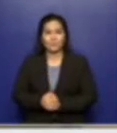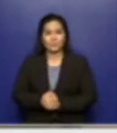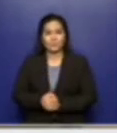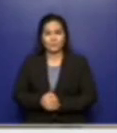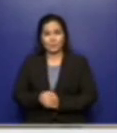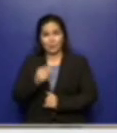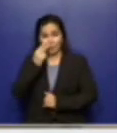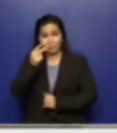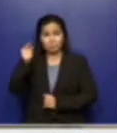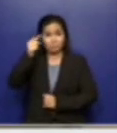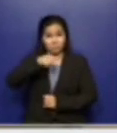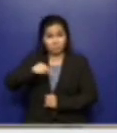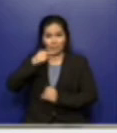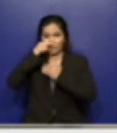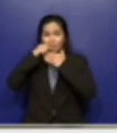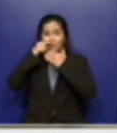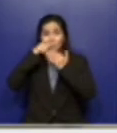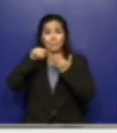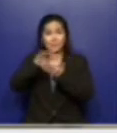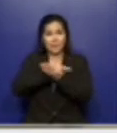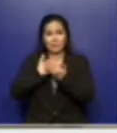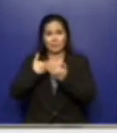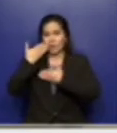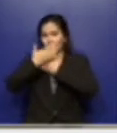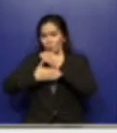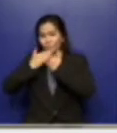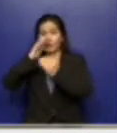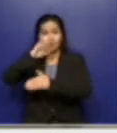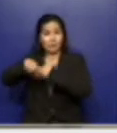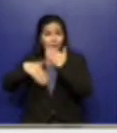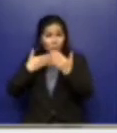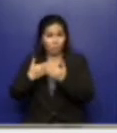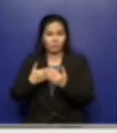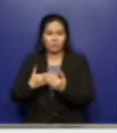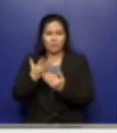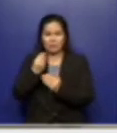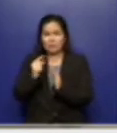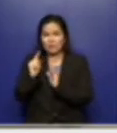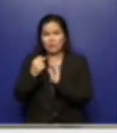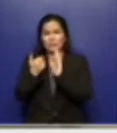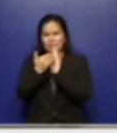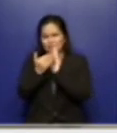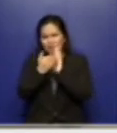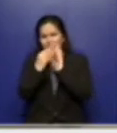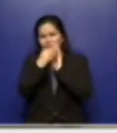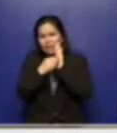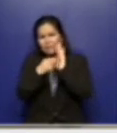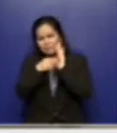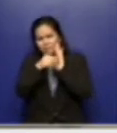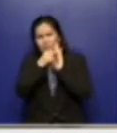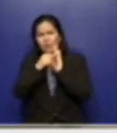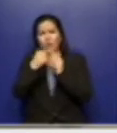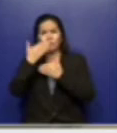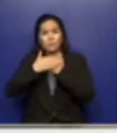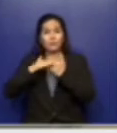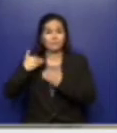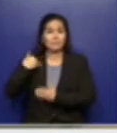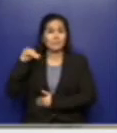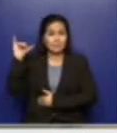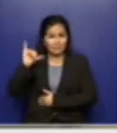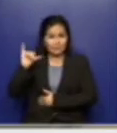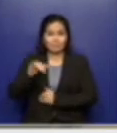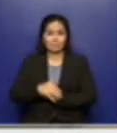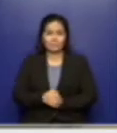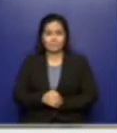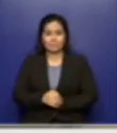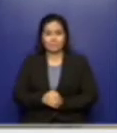ท่านจะเห็นว่าทั้งประเทศเนี่ยมีรถไฟทั่วหมดแล้วเหลืออีสานกลางที่เดียวนะครับที่ไม่มีรถไฟฉะนั้นโครง